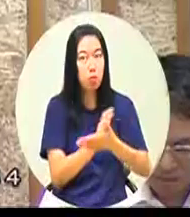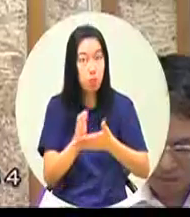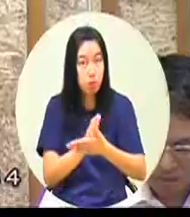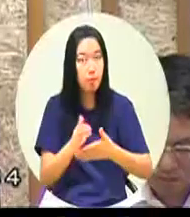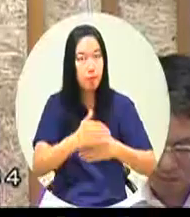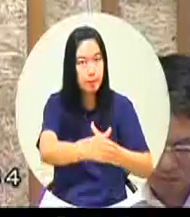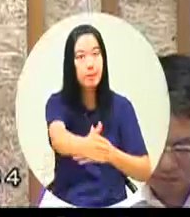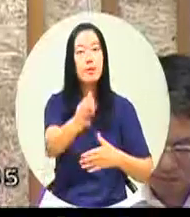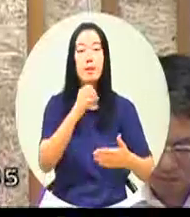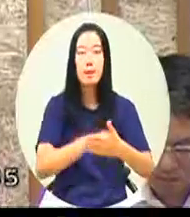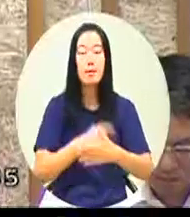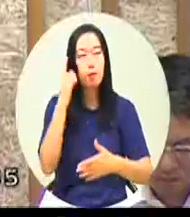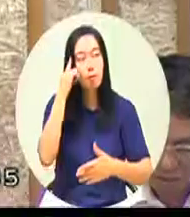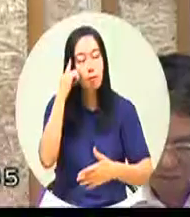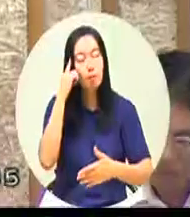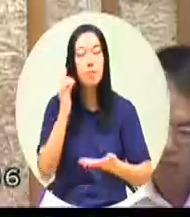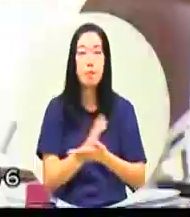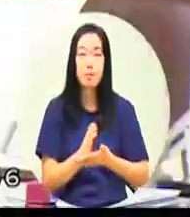程里面。